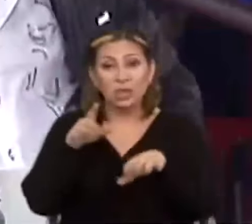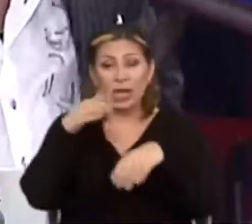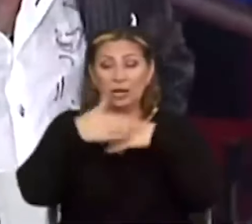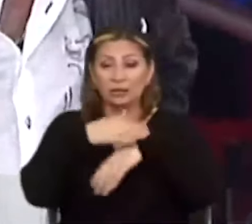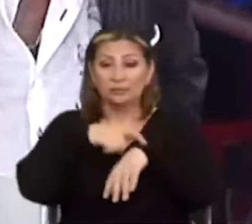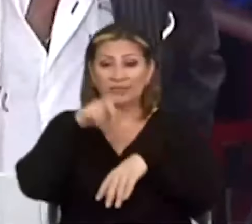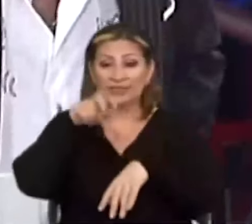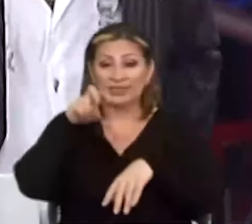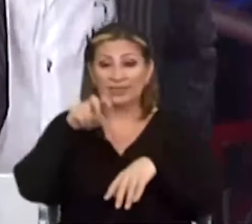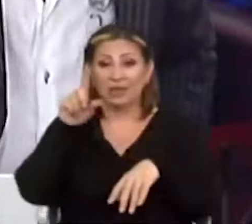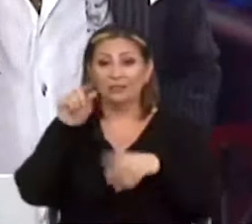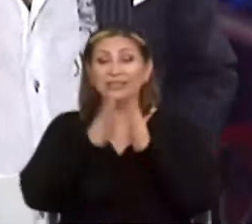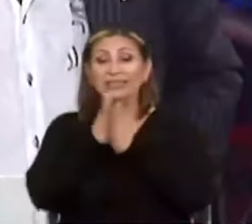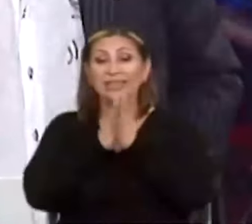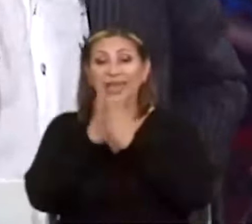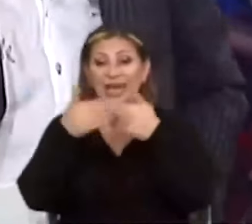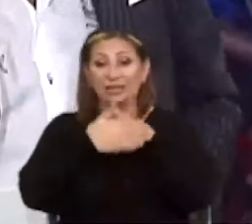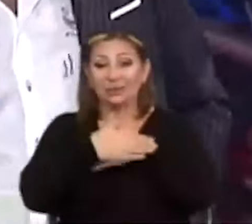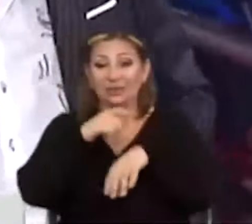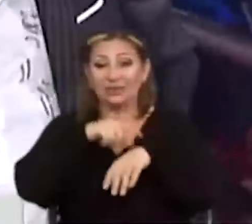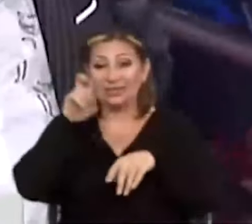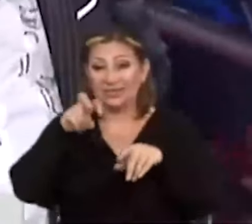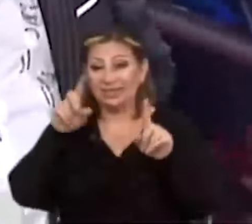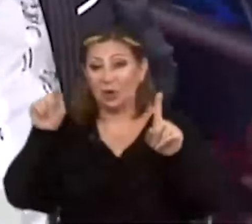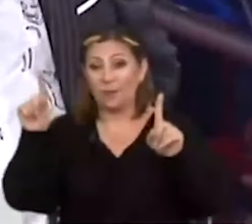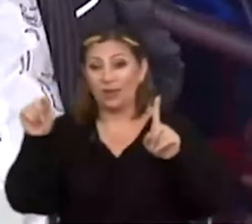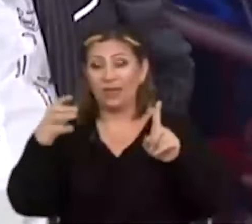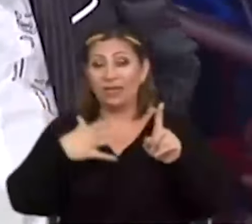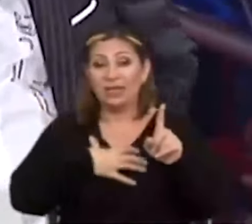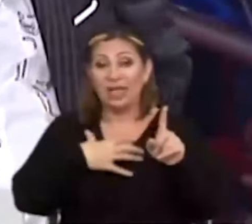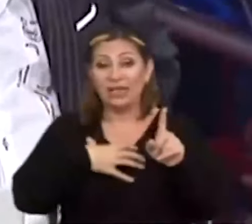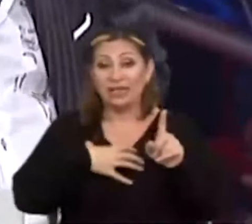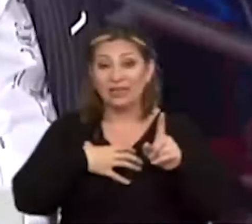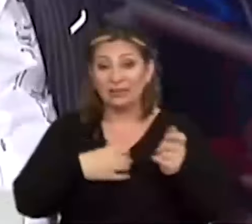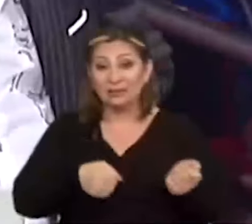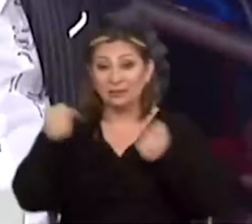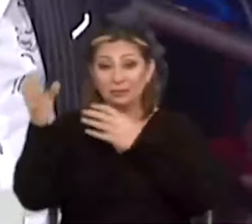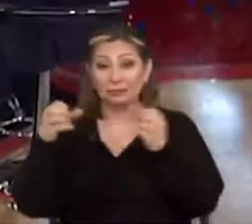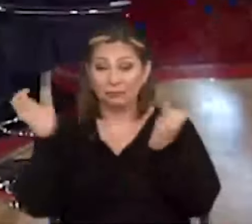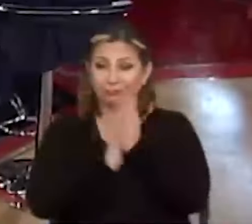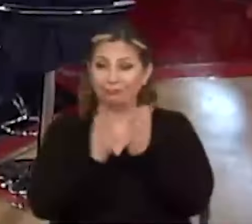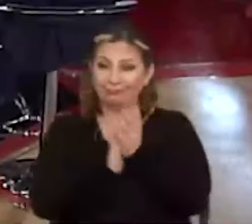Akşam 8'de 11 arası, salı akşamları. Ve kendisi eşyaları biliyor musun taşıyor gidiyor.